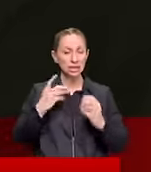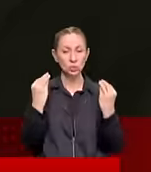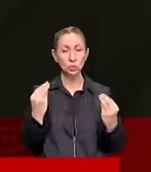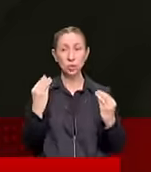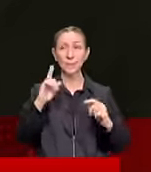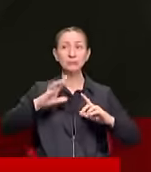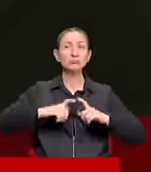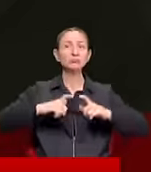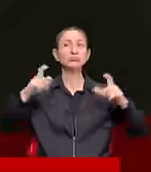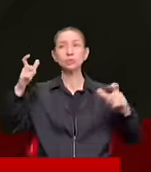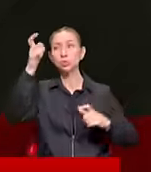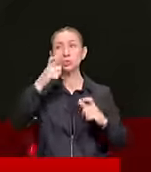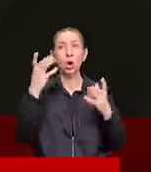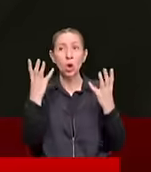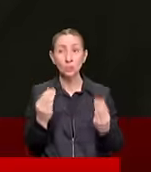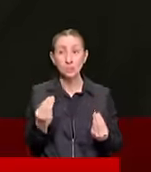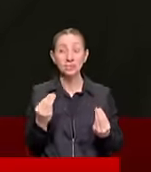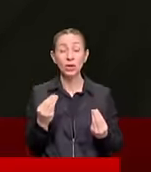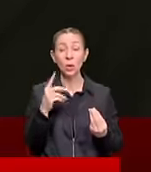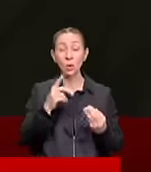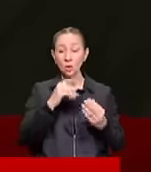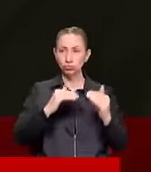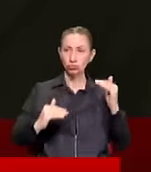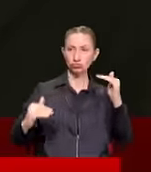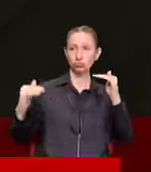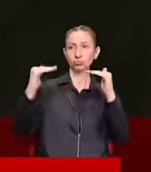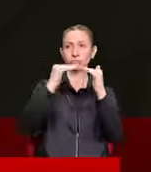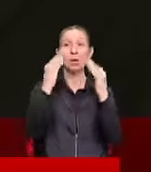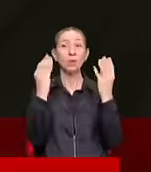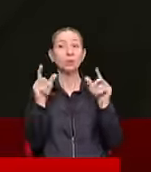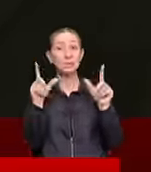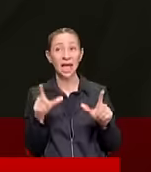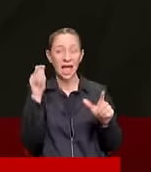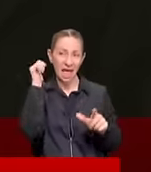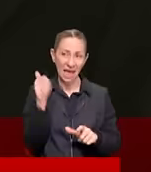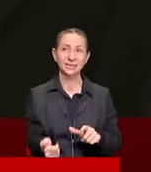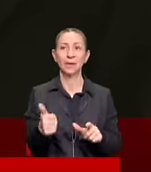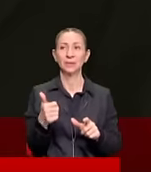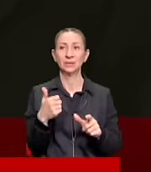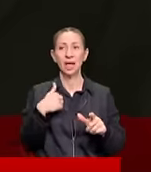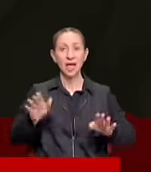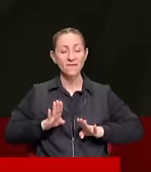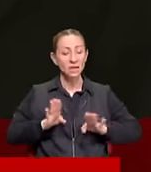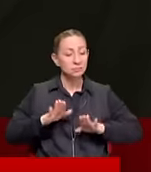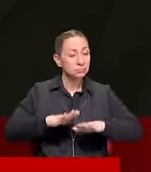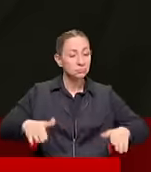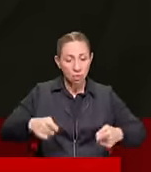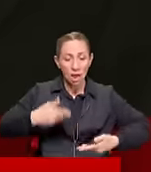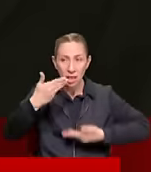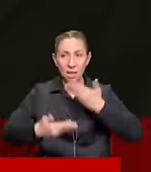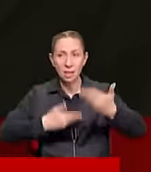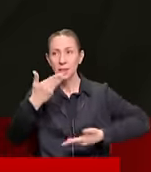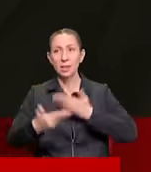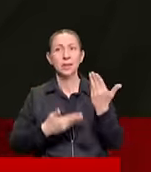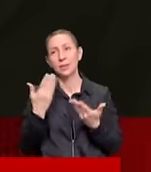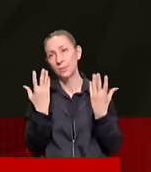Türkiye'yi nasıl yaşatmaları ve o düzeye ulaşmaları gerektiğinde her zaman evlatlarımıza bu noktada